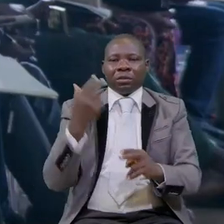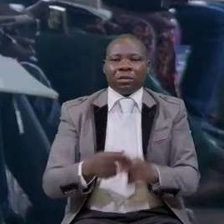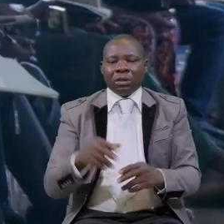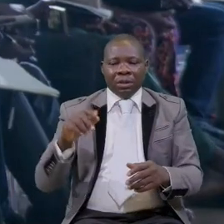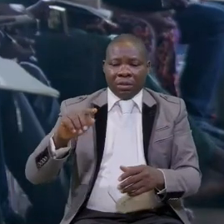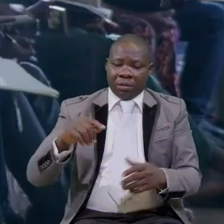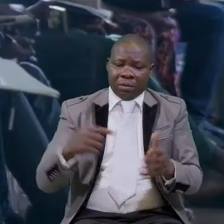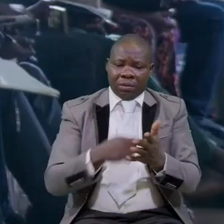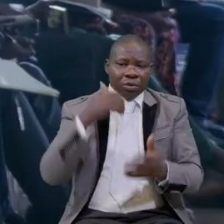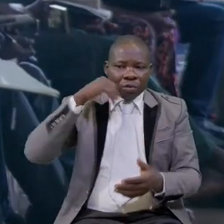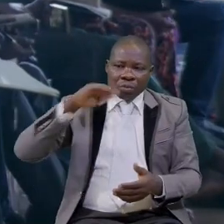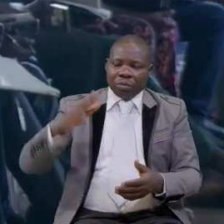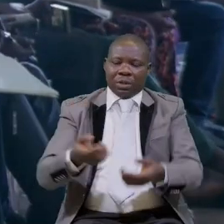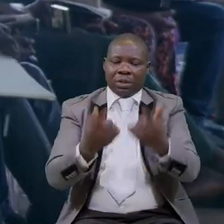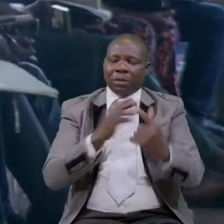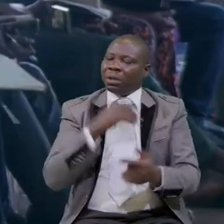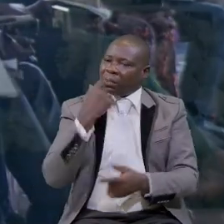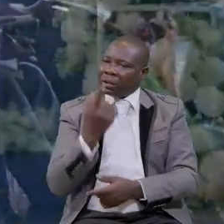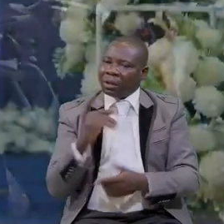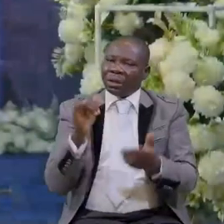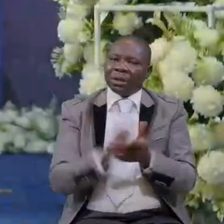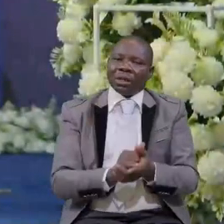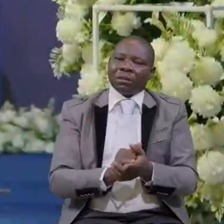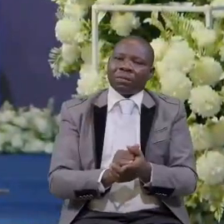Et cette femme est venue et a dit,